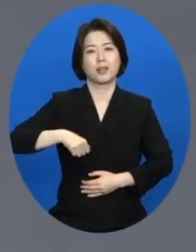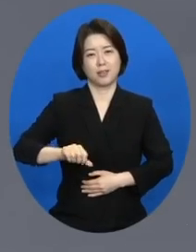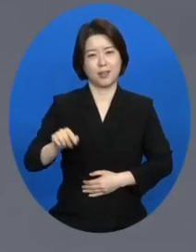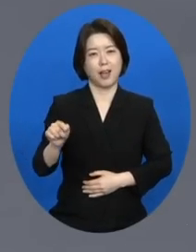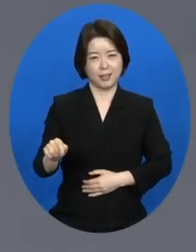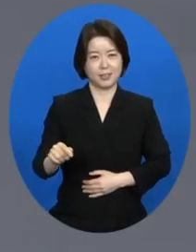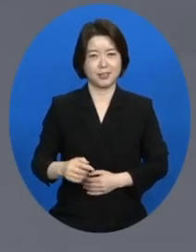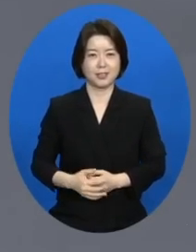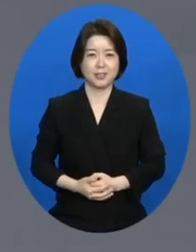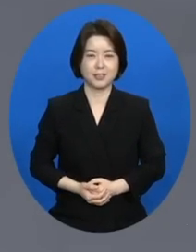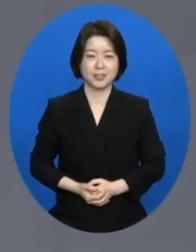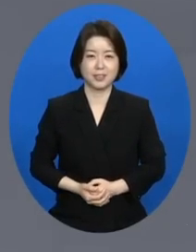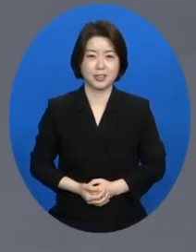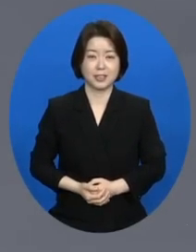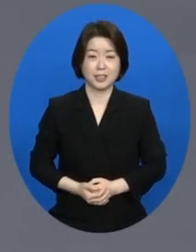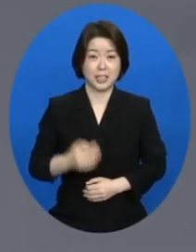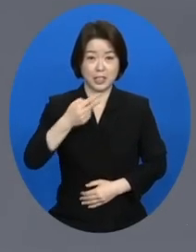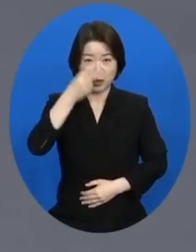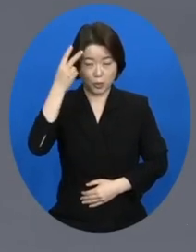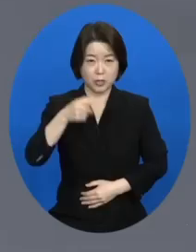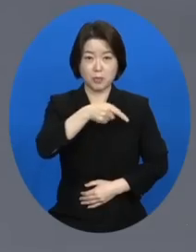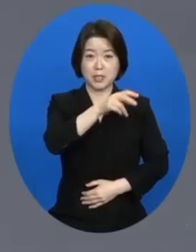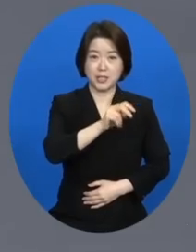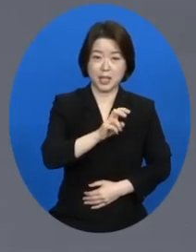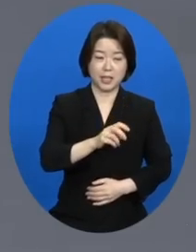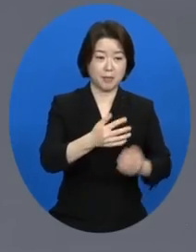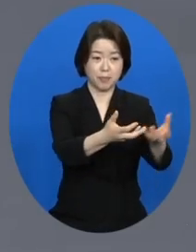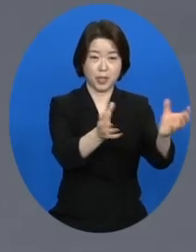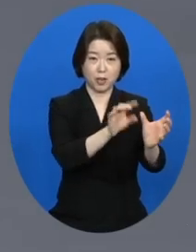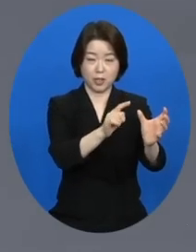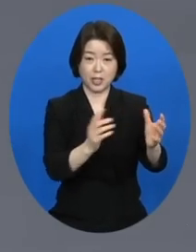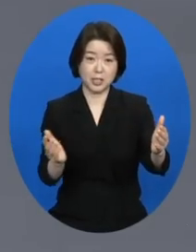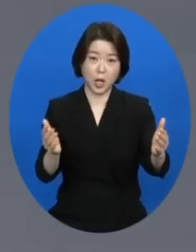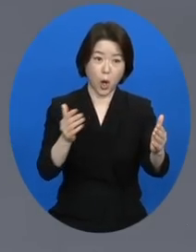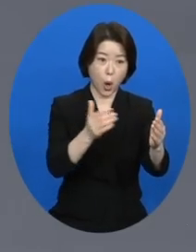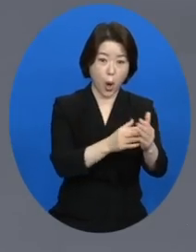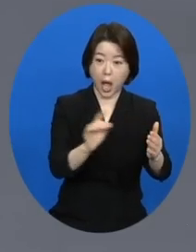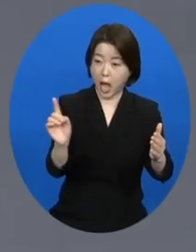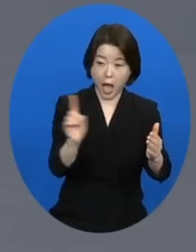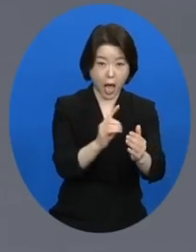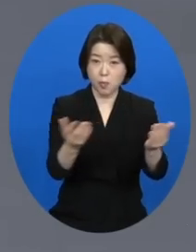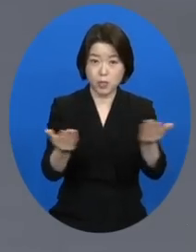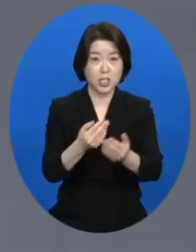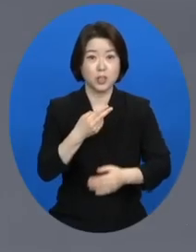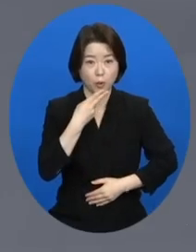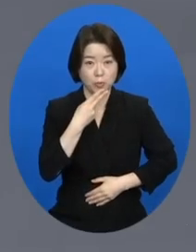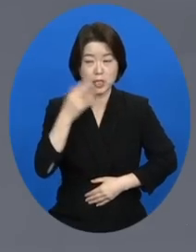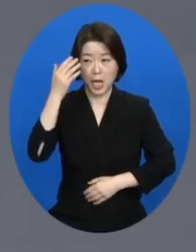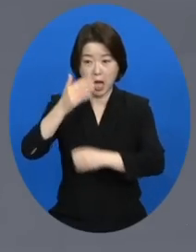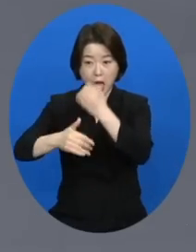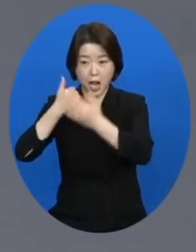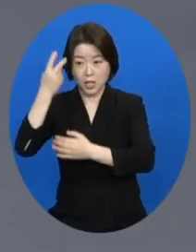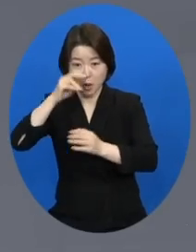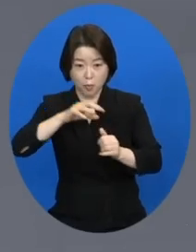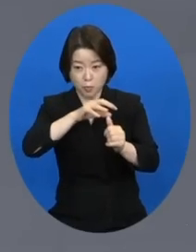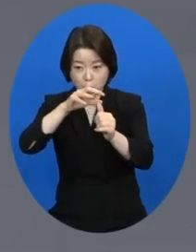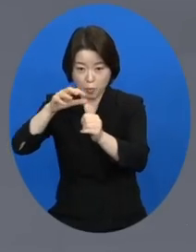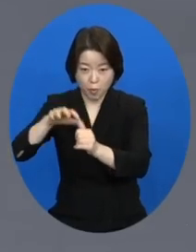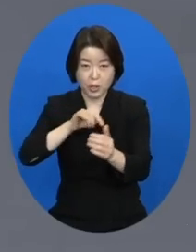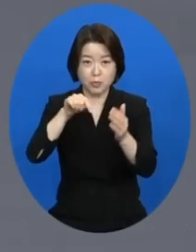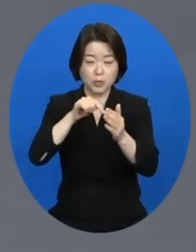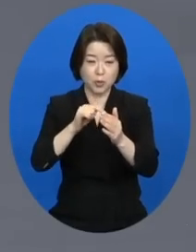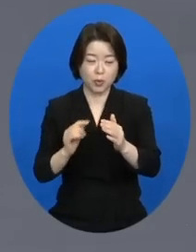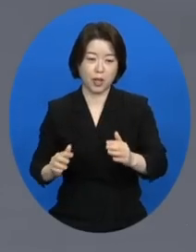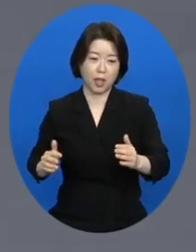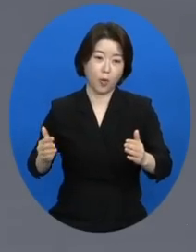아들이었습니다. 요셉이 세겜까지 무사히 아무 일 없이 하나님의 보호하심 가운데